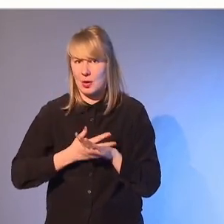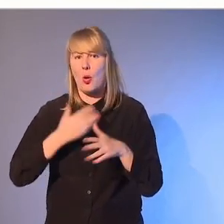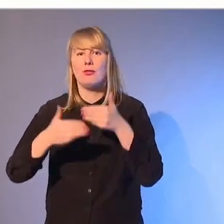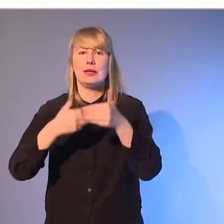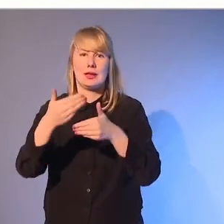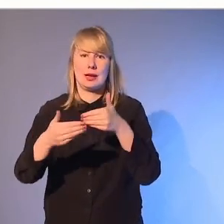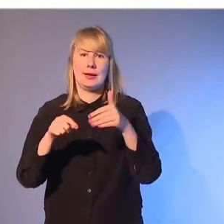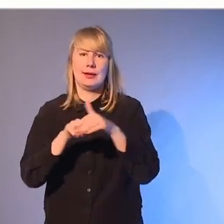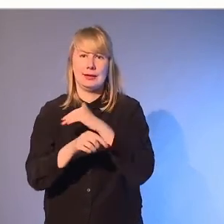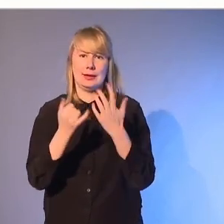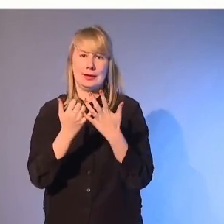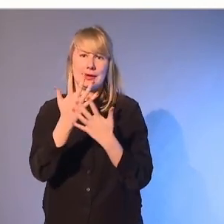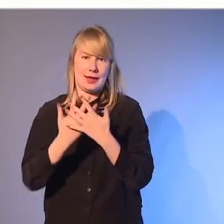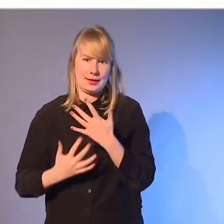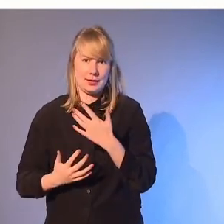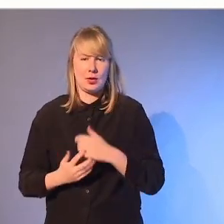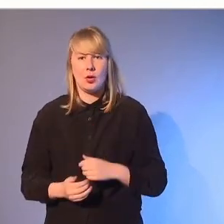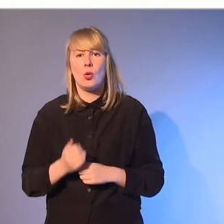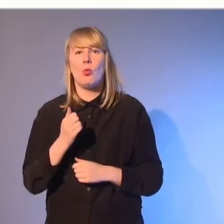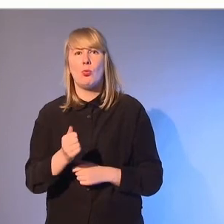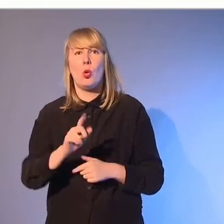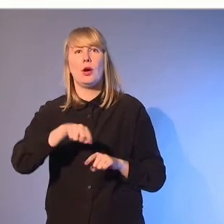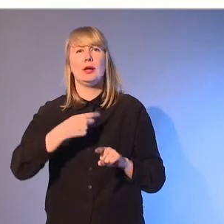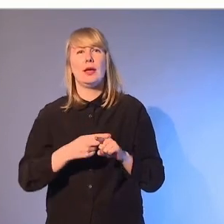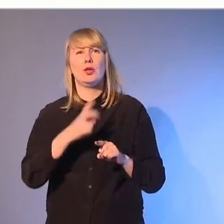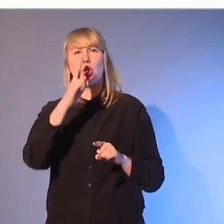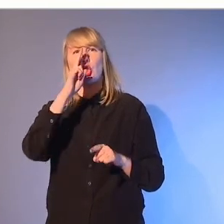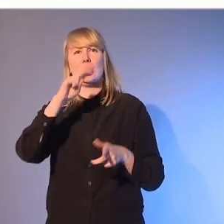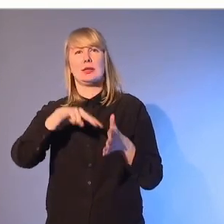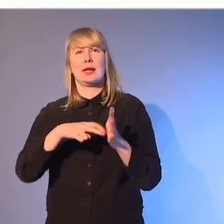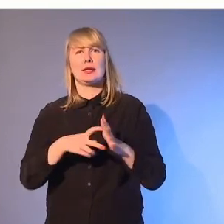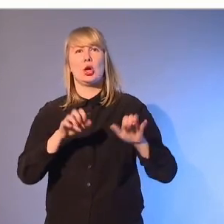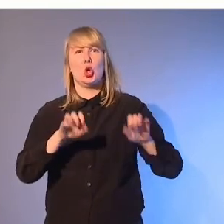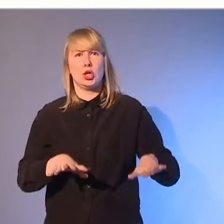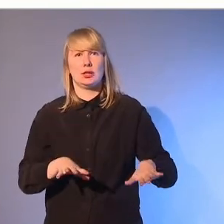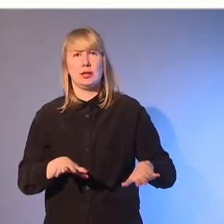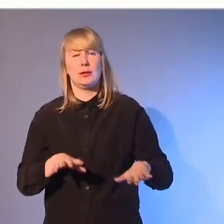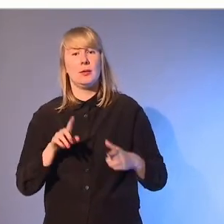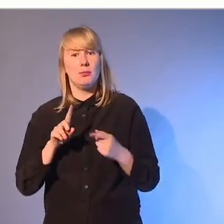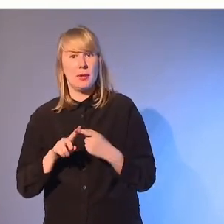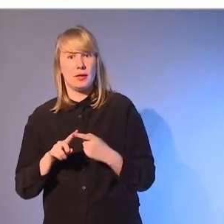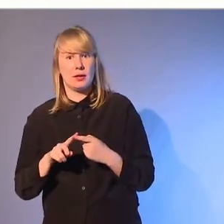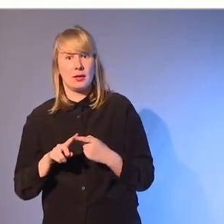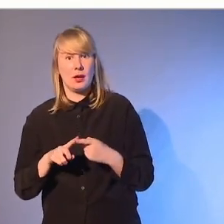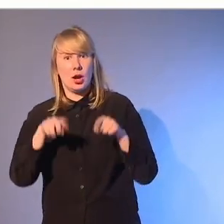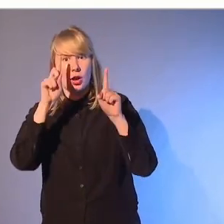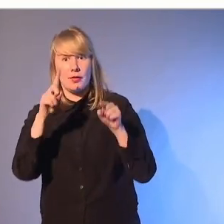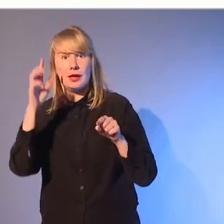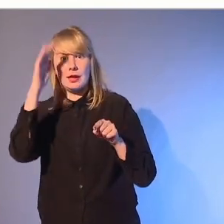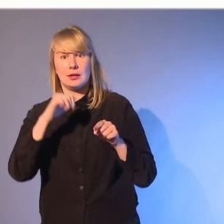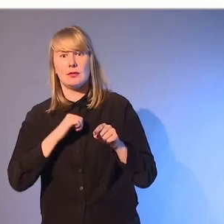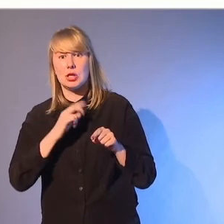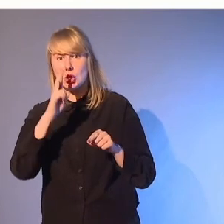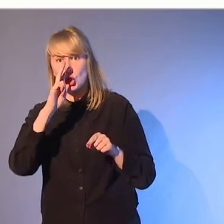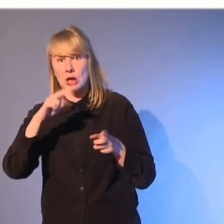videre, og så måtte man jo finne en annen teknisk løsning. I stedet for å tenke sånn at når vi skal inn med en ny type